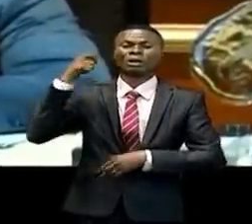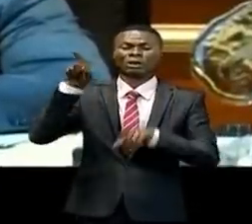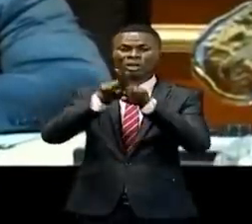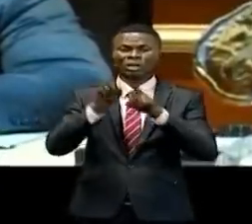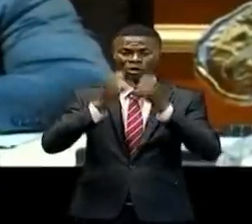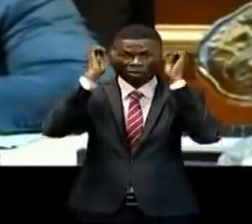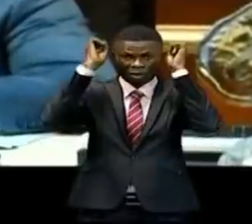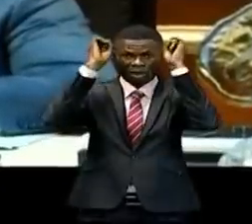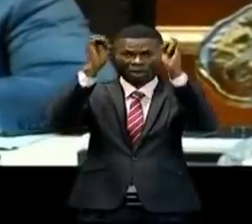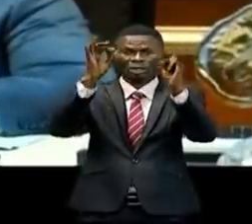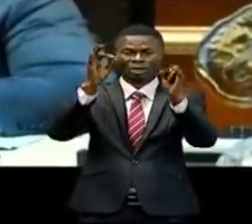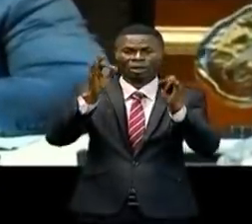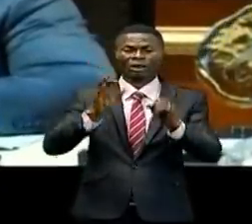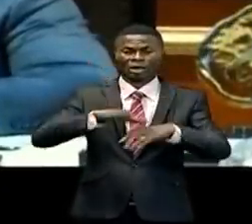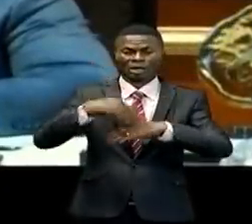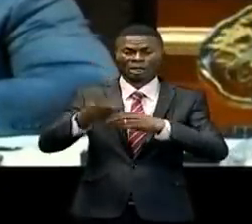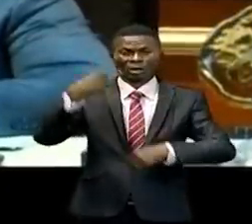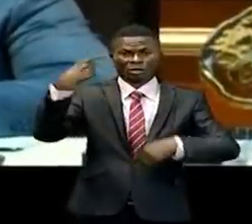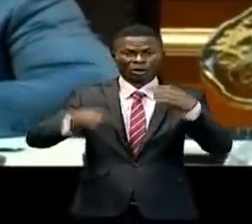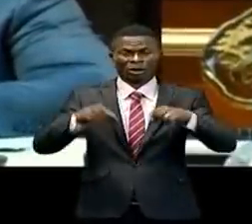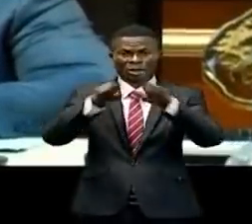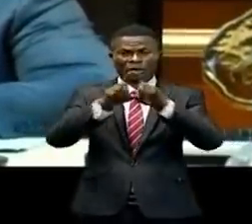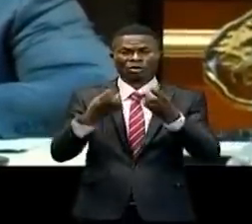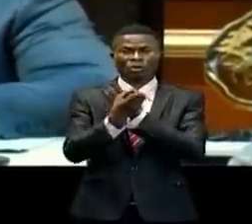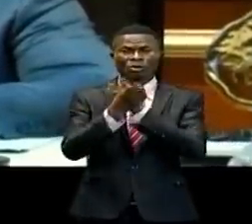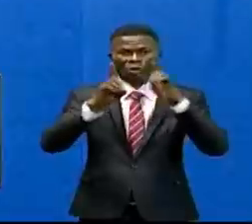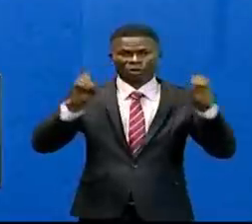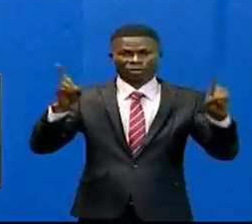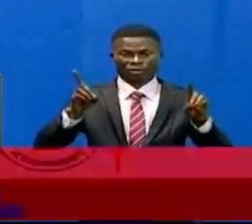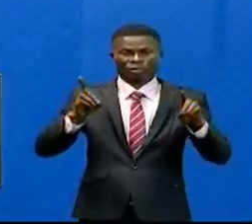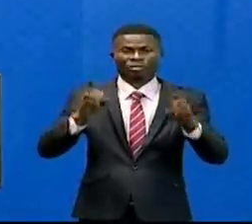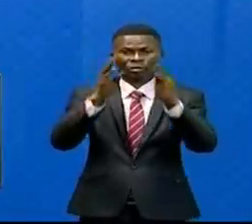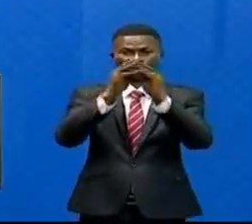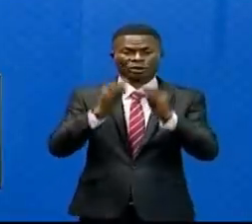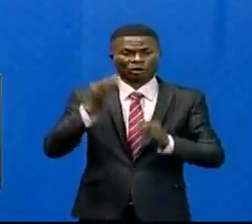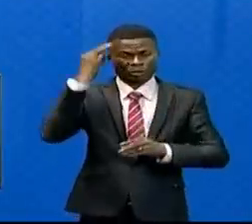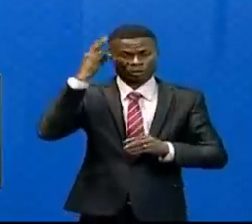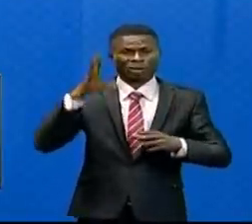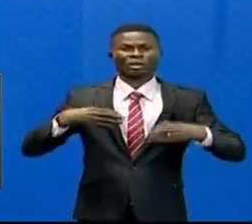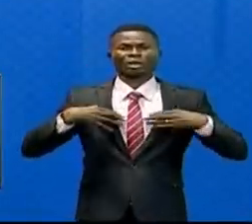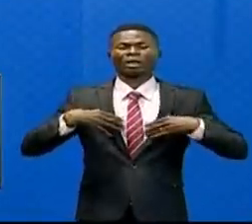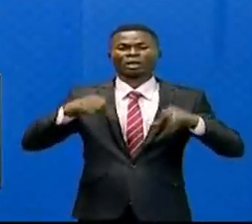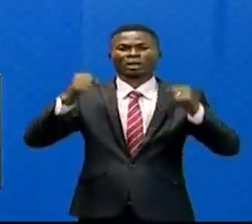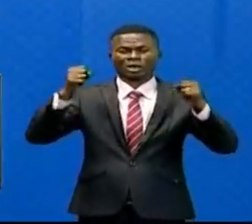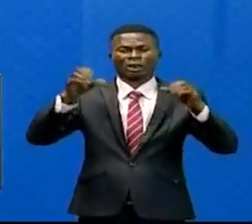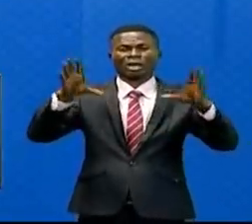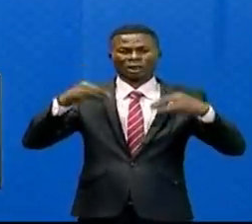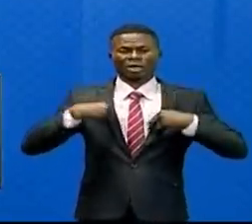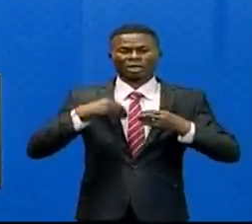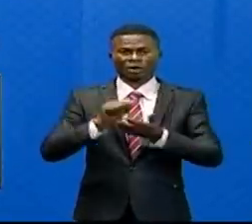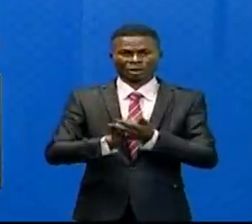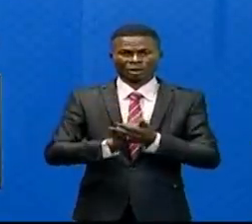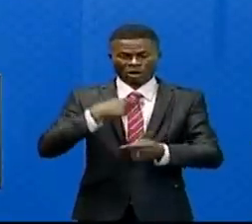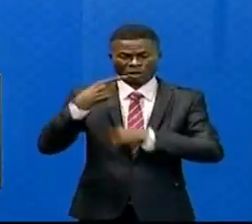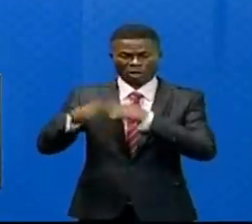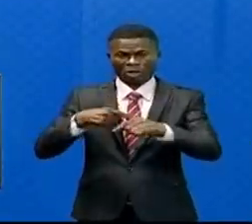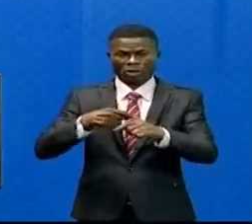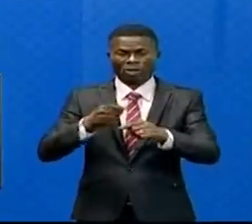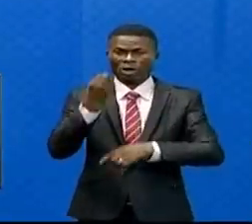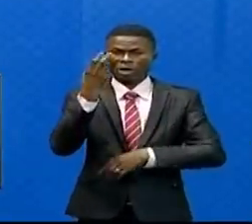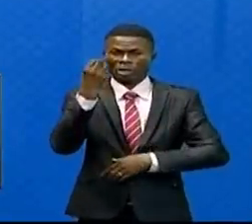l'éducation. Après débat et délibération, le Conseil a adopté ces projets de décret. Commencé à